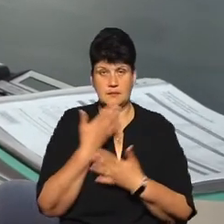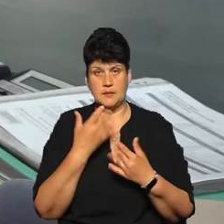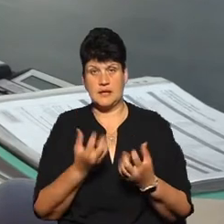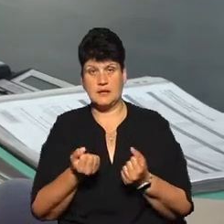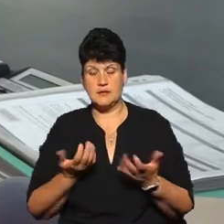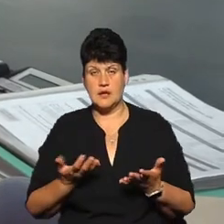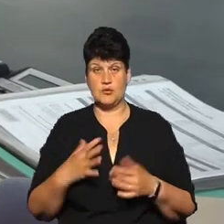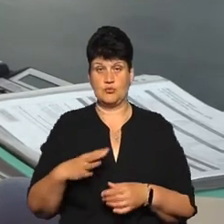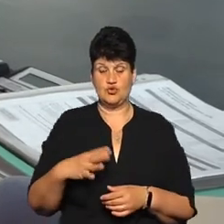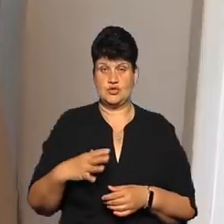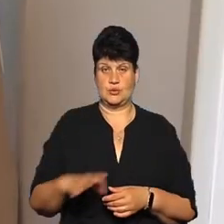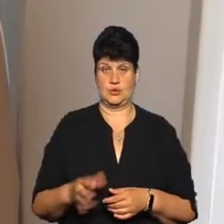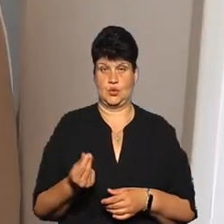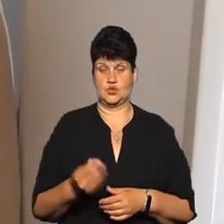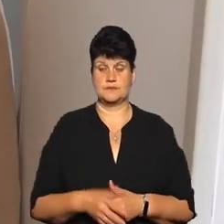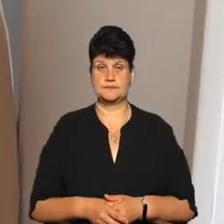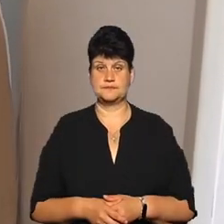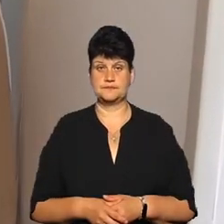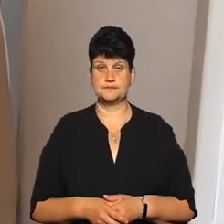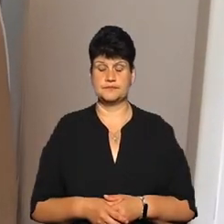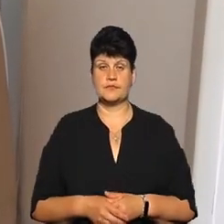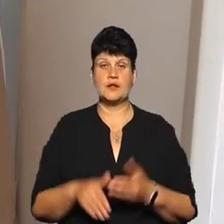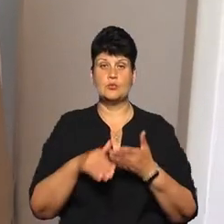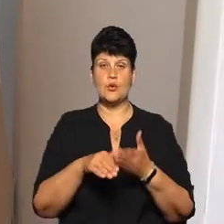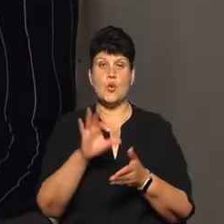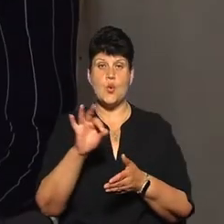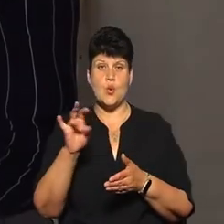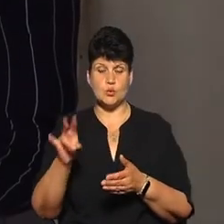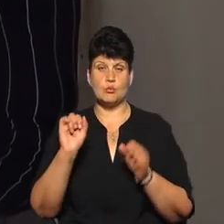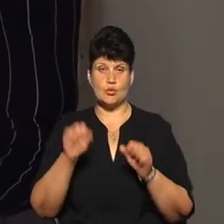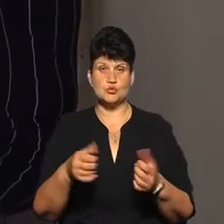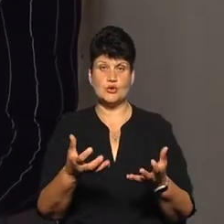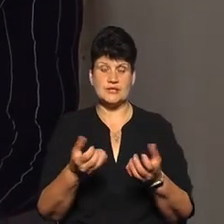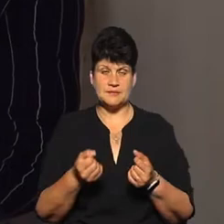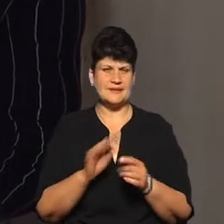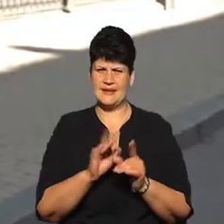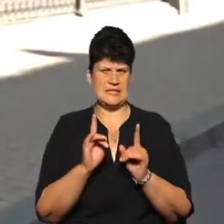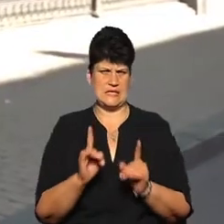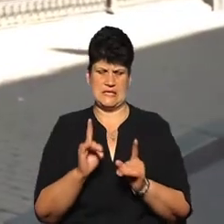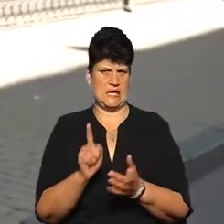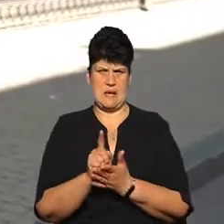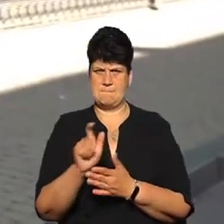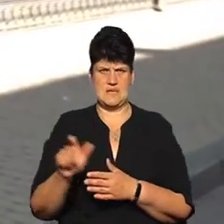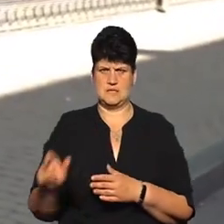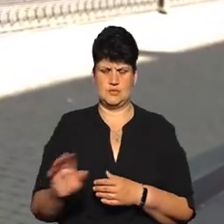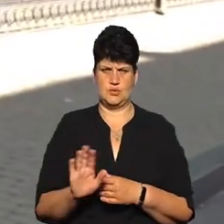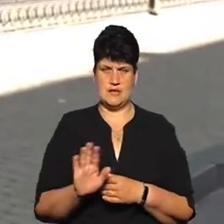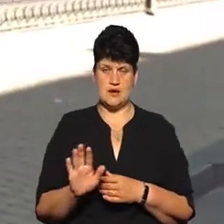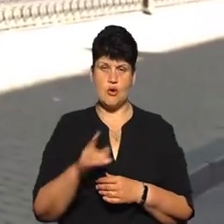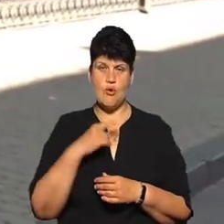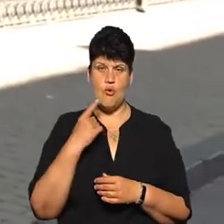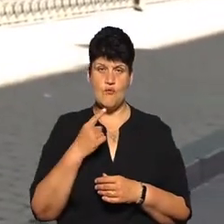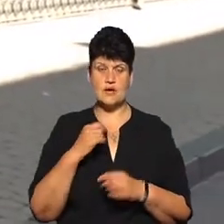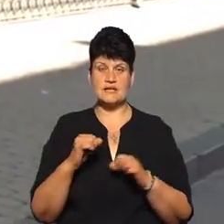тоді очікуєте зарахування коштів. Допомогу від ООН можуть отримати не лише пенсіонери, розповідає керівник відділення одного з банків